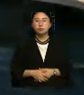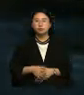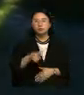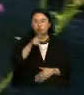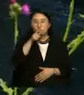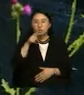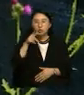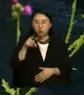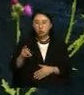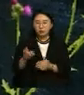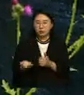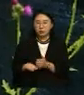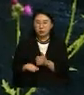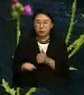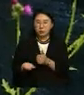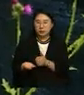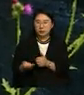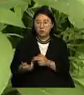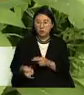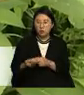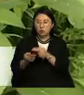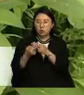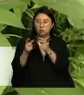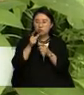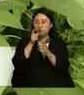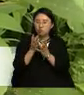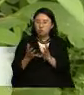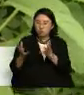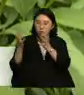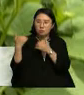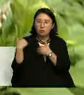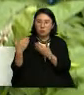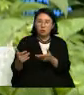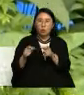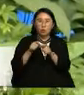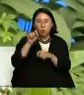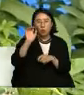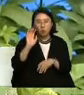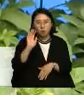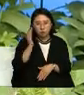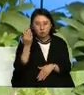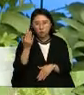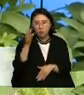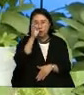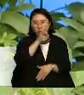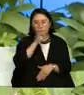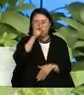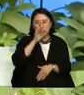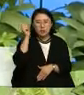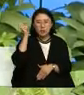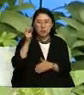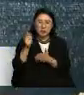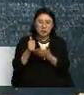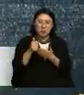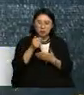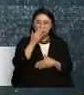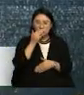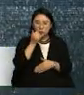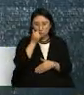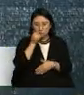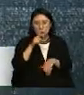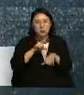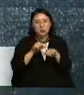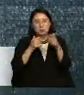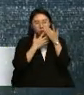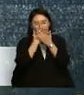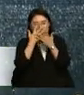분뇨 저장 물탱크가 나뒹굴고 있습니다. 돼지열병 사태가 장기화되면서 돼지를 다시 들일 수 있는 재입식